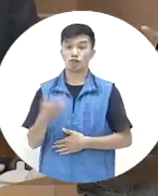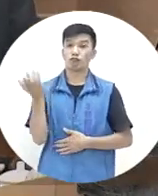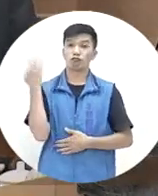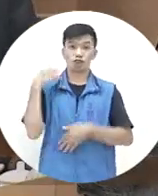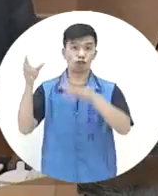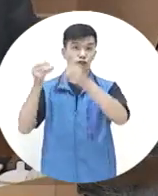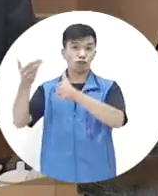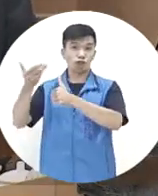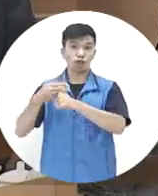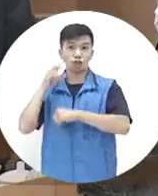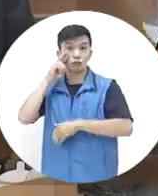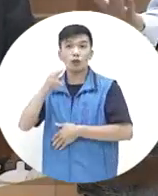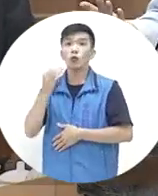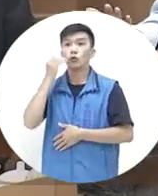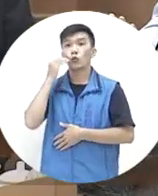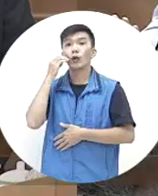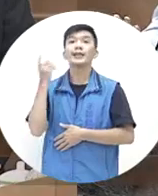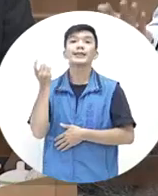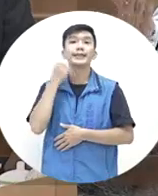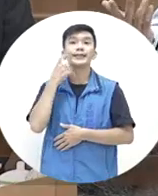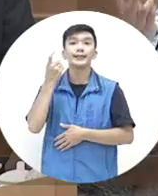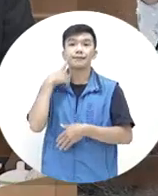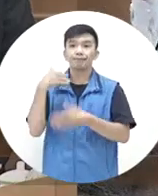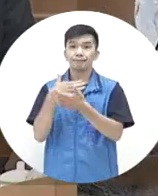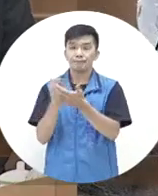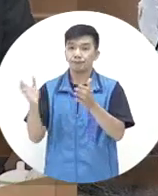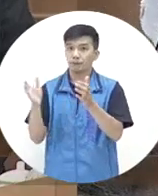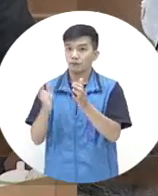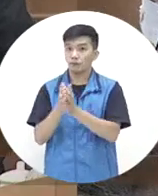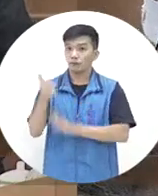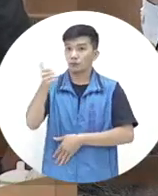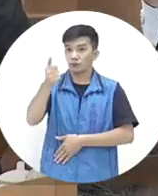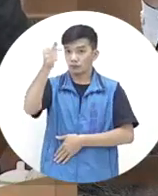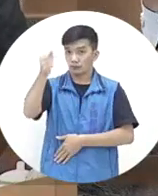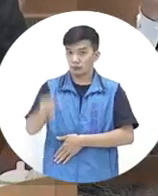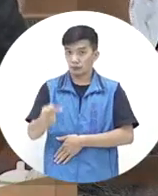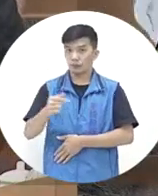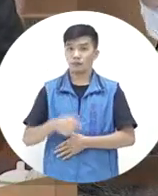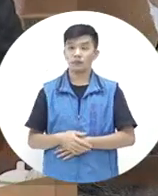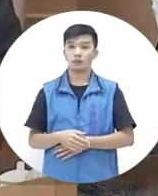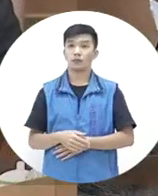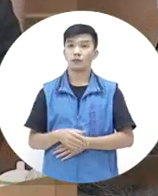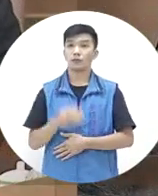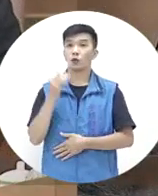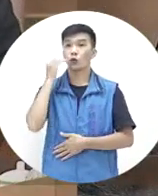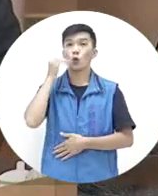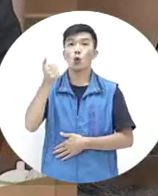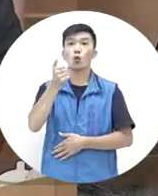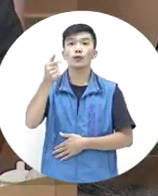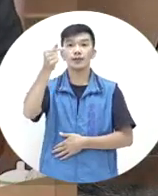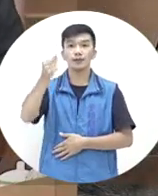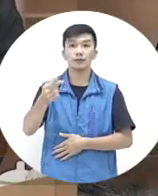我想请问一下，如果剩下假设是50亿的工程，这2项是值50亿的工程，那50亿要哪边